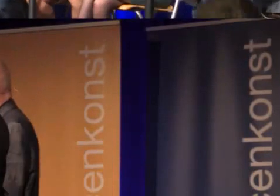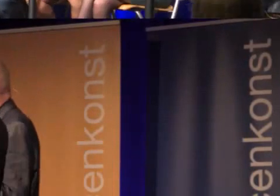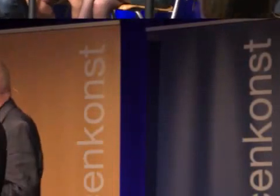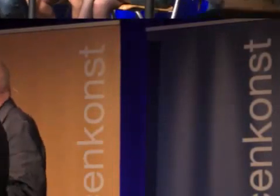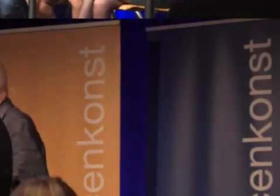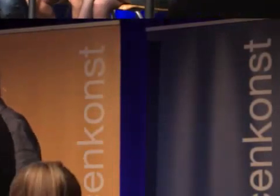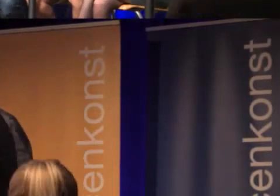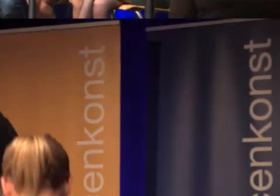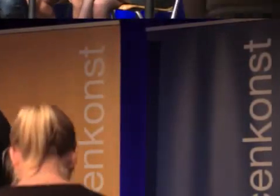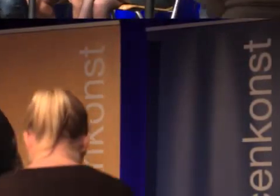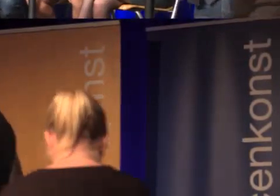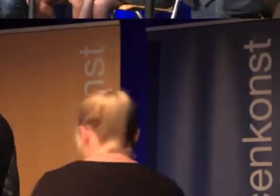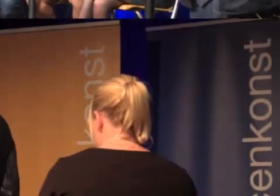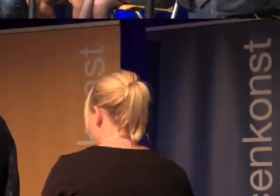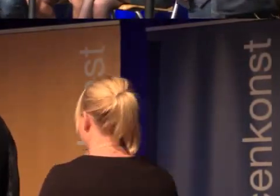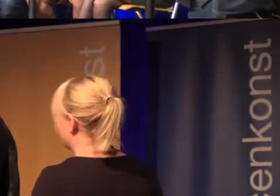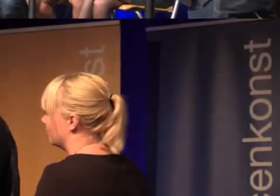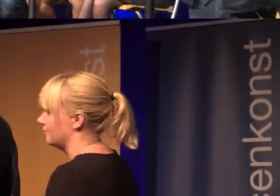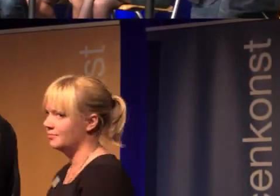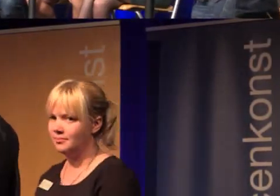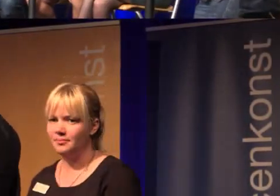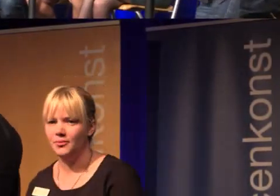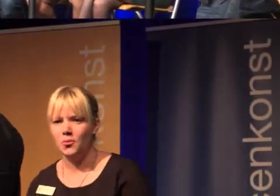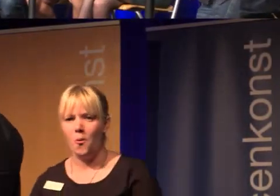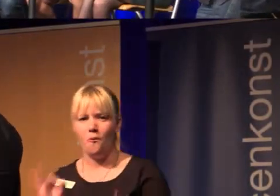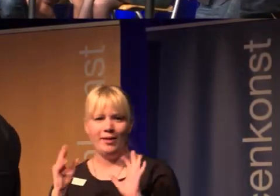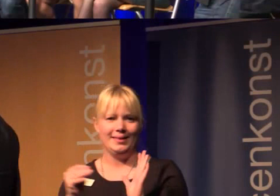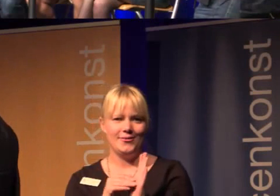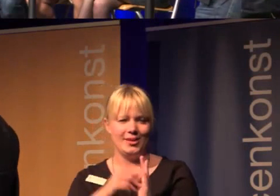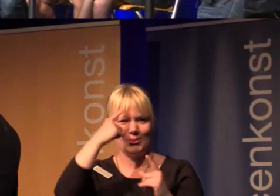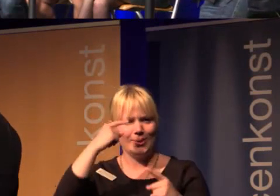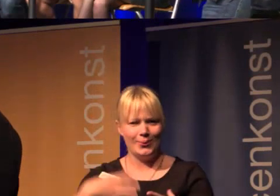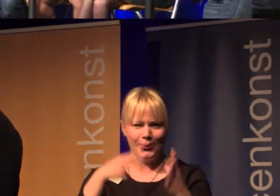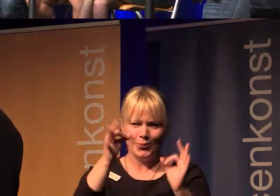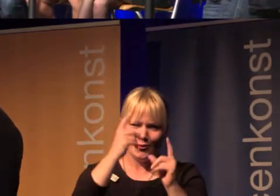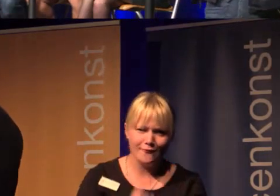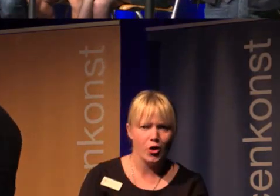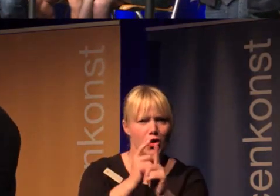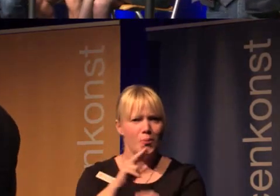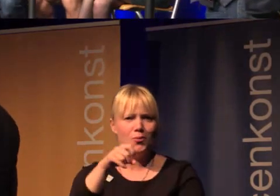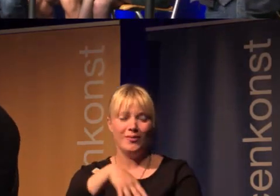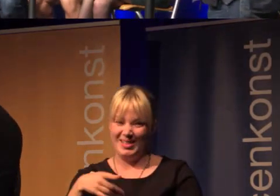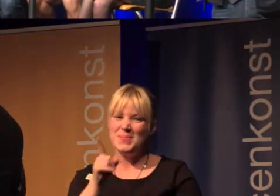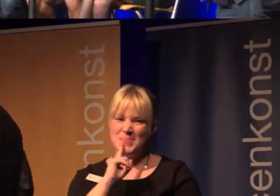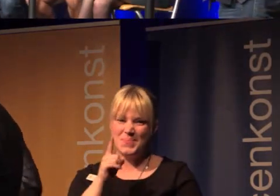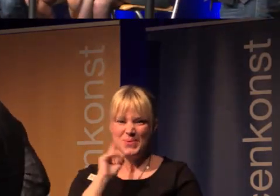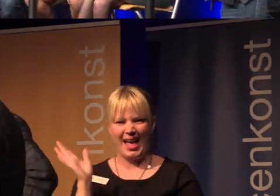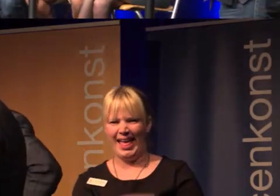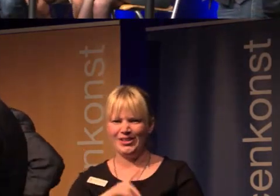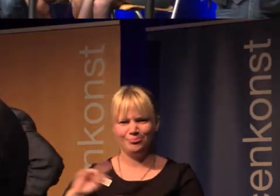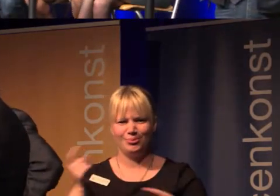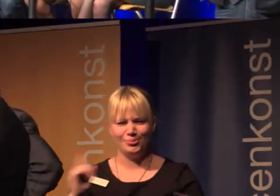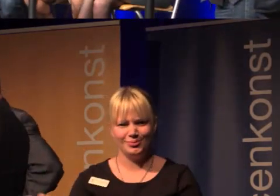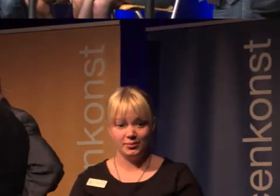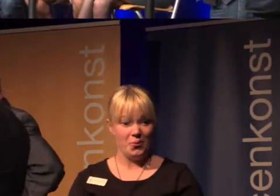Utvärdering och uppföljning av offentligt finansierad kultur brukar vara en het debattfråga. Hur ska